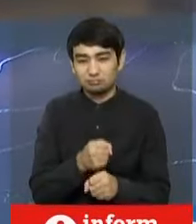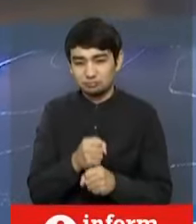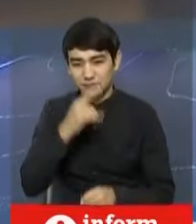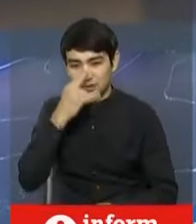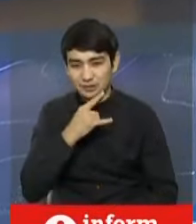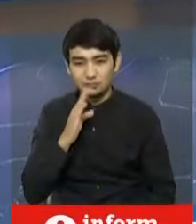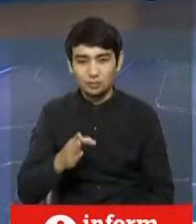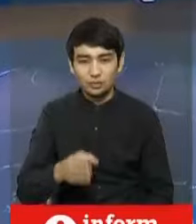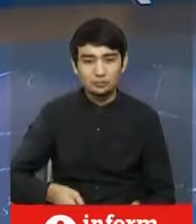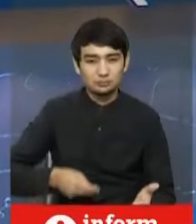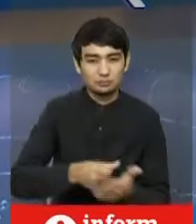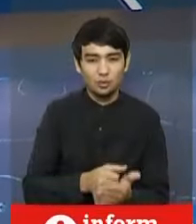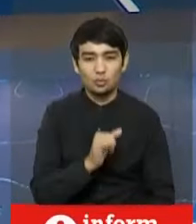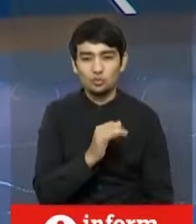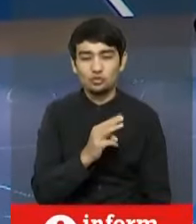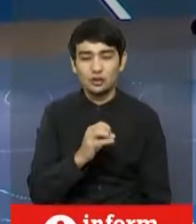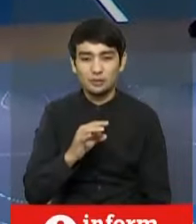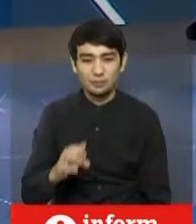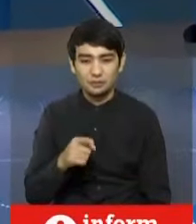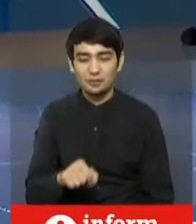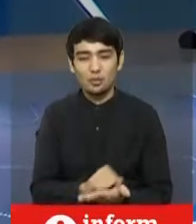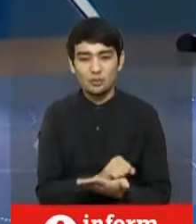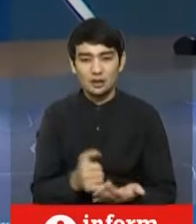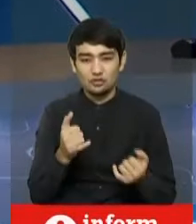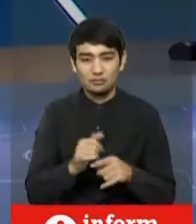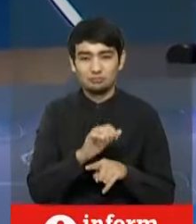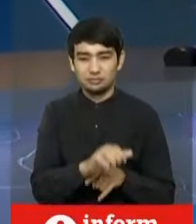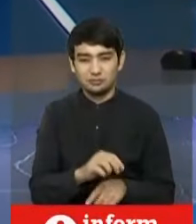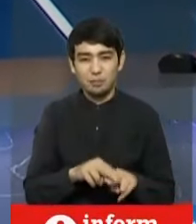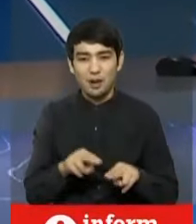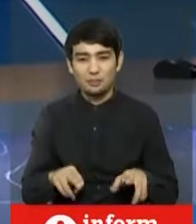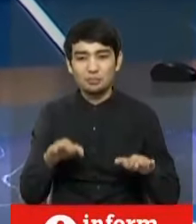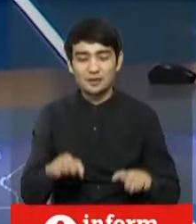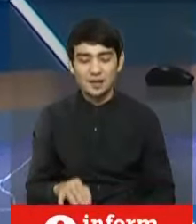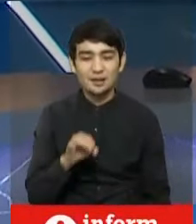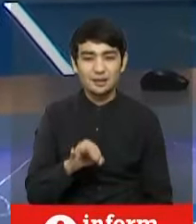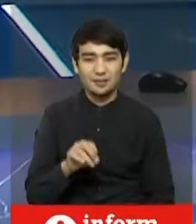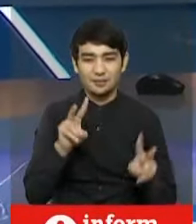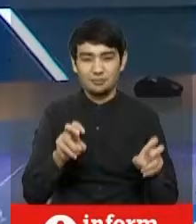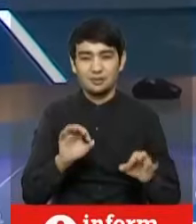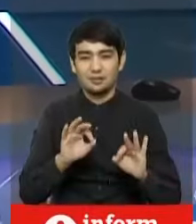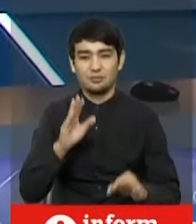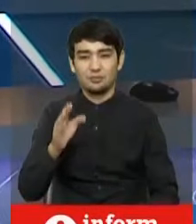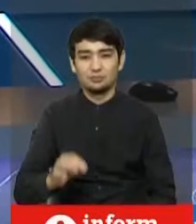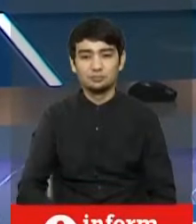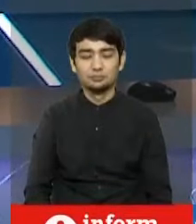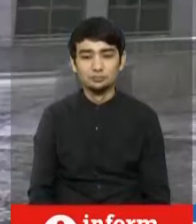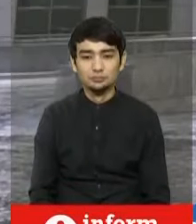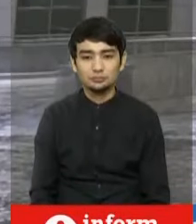выплачивать материальный ущерб Этот документ сейчас находится в стенах Сената парламента тему продолжит моя коллега